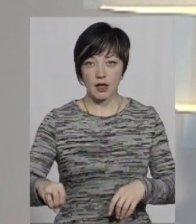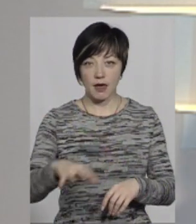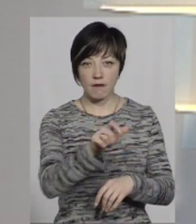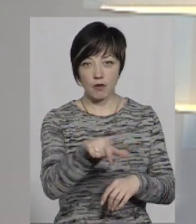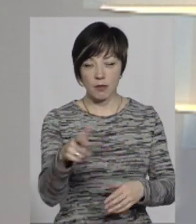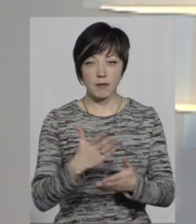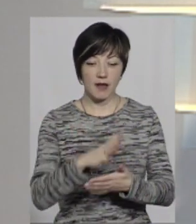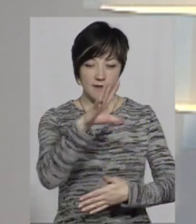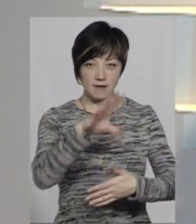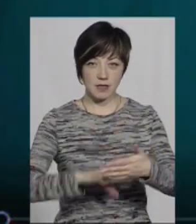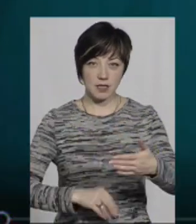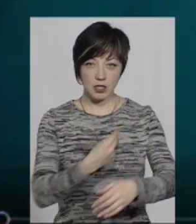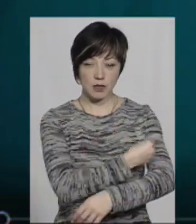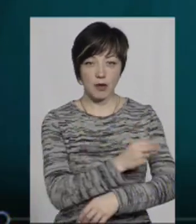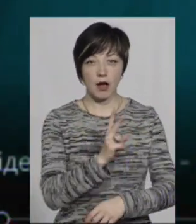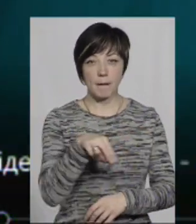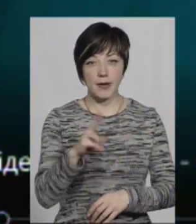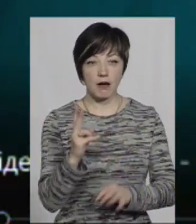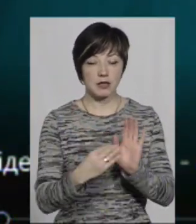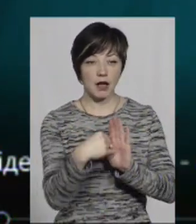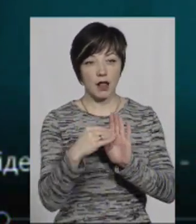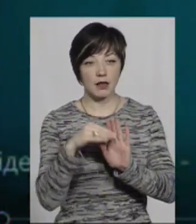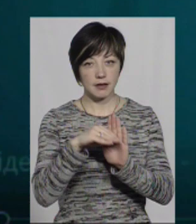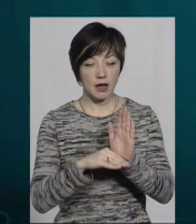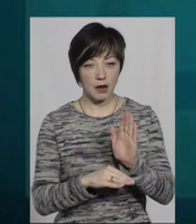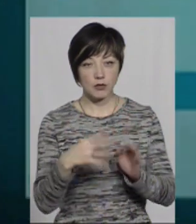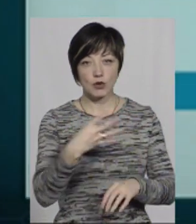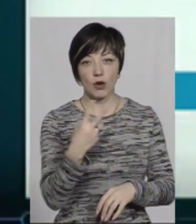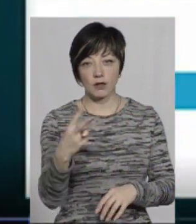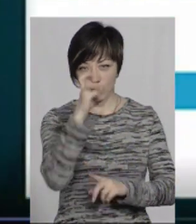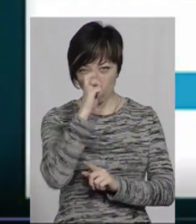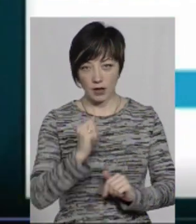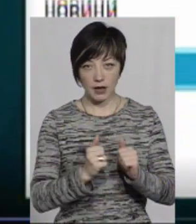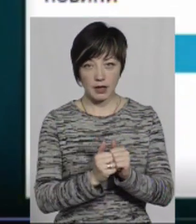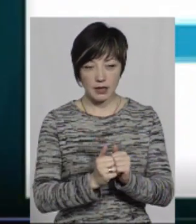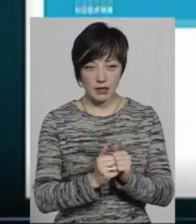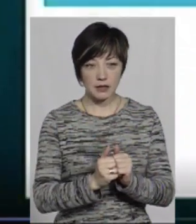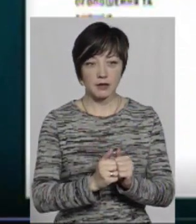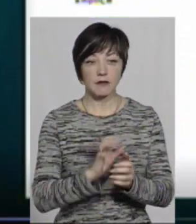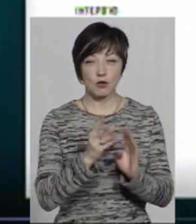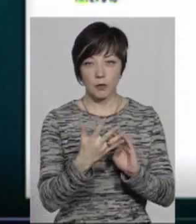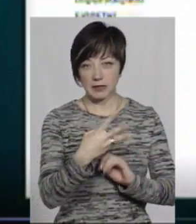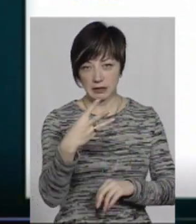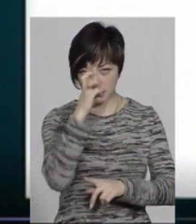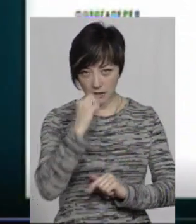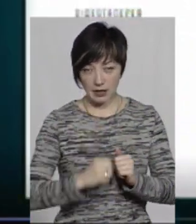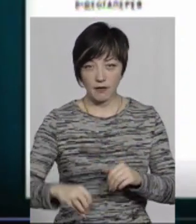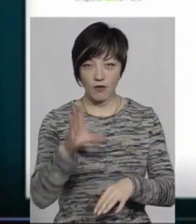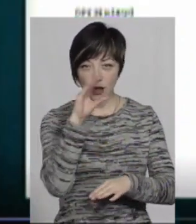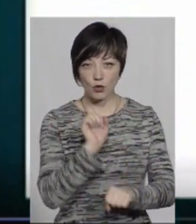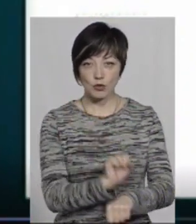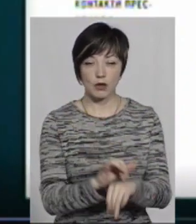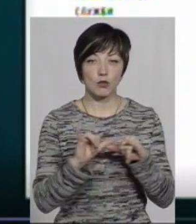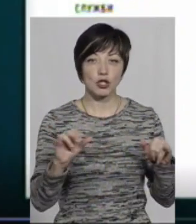європейців мають усі щеплення КПК за календарем, тож у 42 із 53 країн Європи вдалося